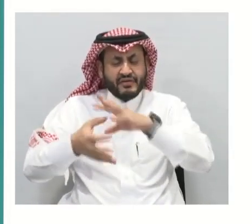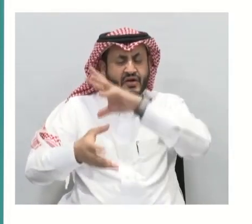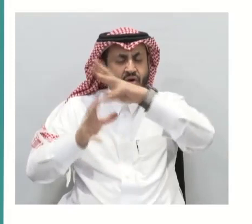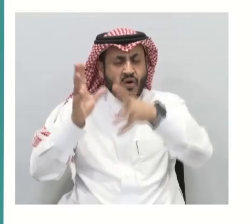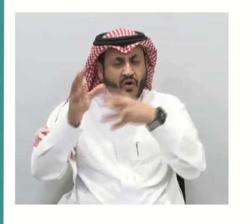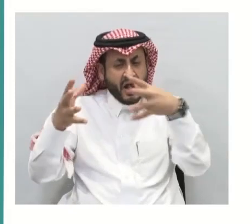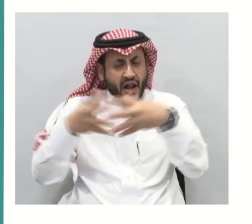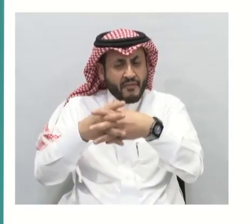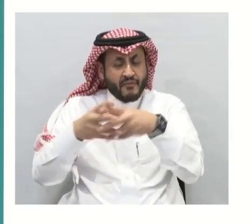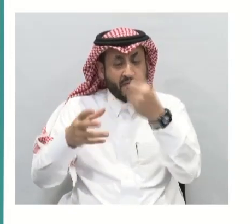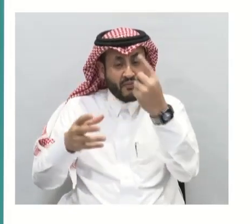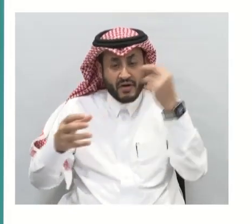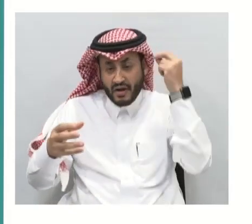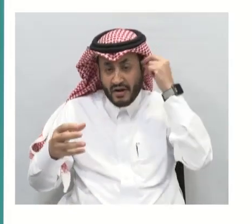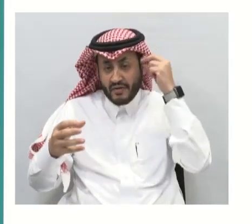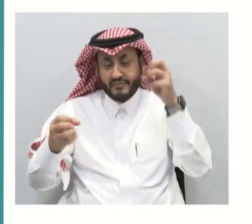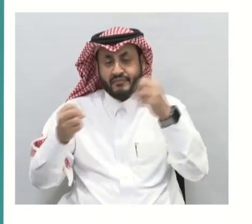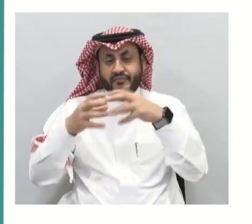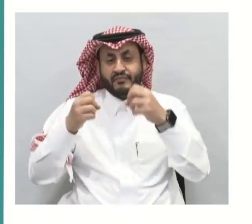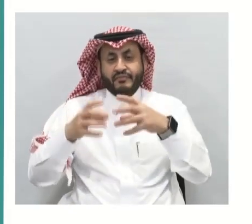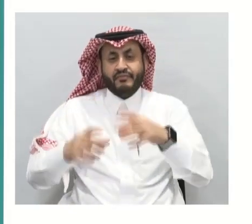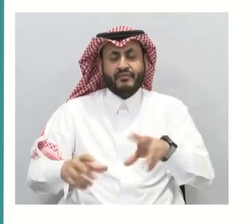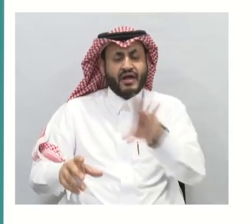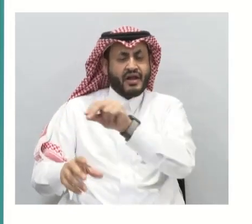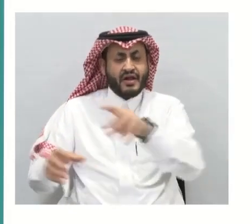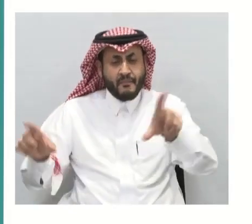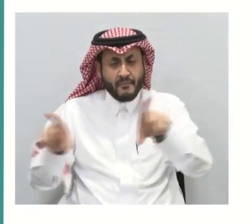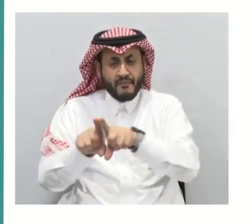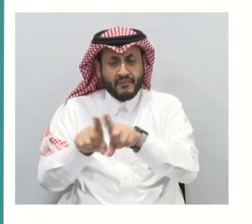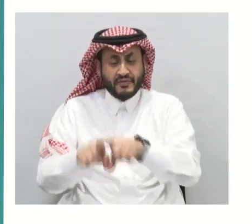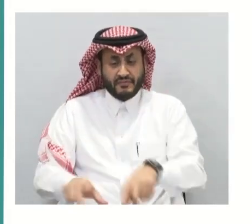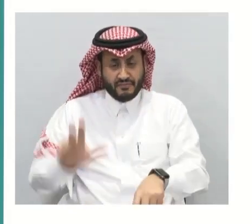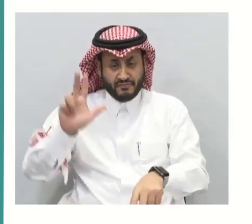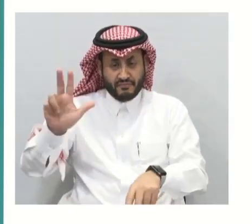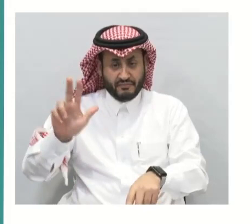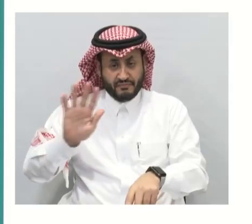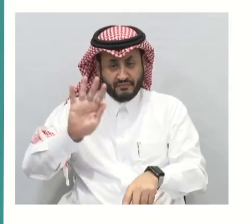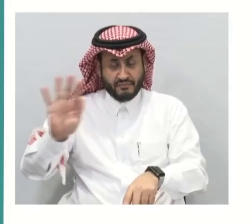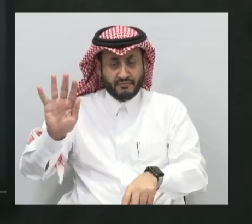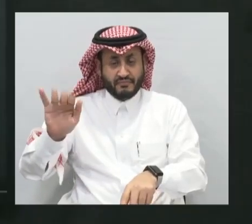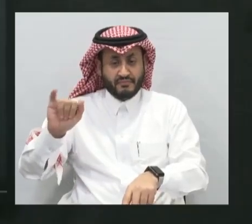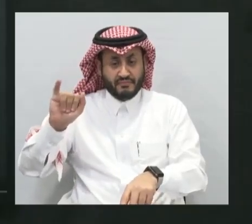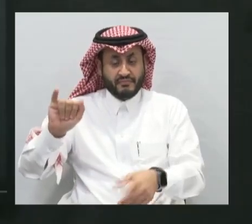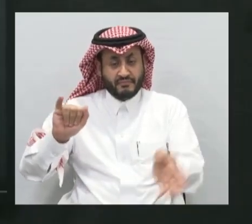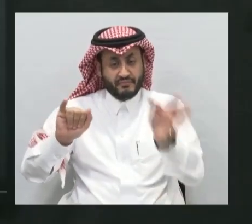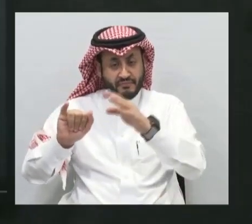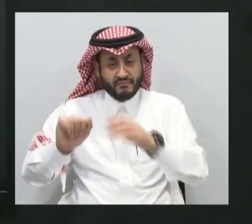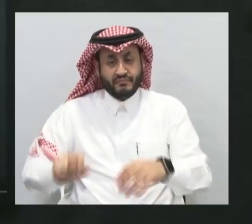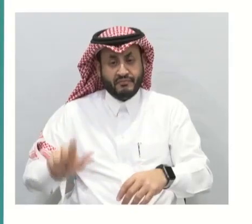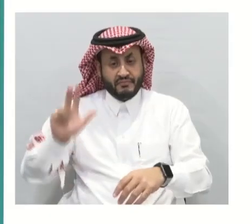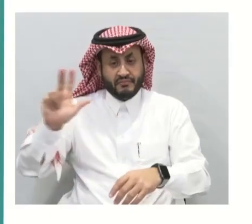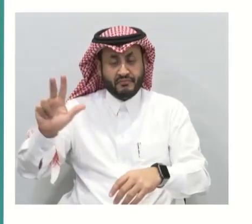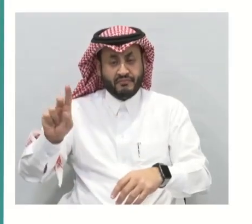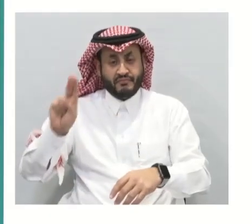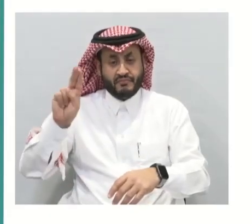في مركز واحد اسمه مركز الشم والتذوق يذاب في اللعاب ينتقل الى